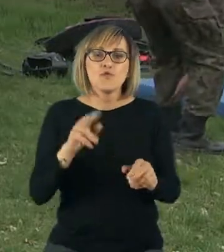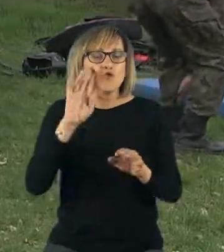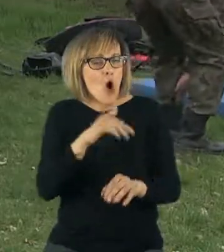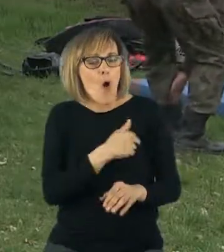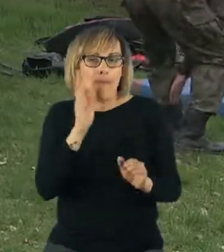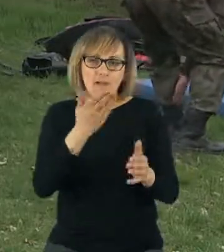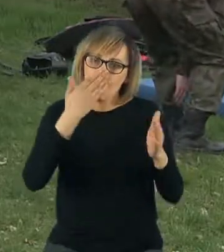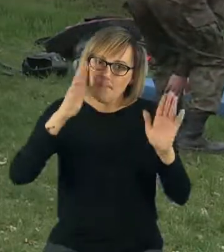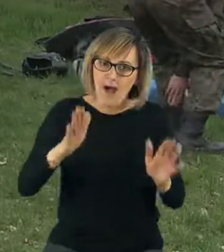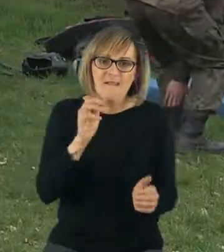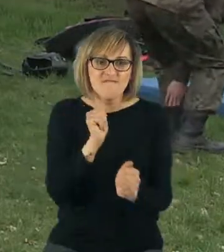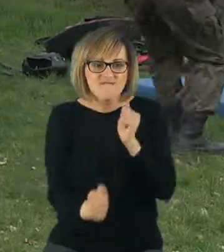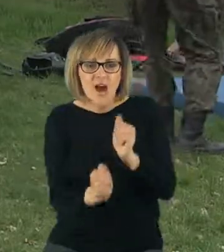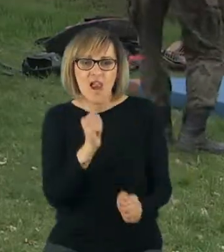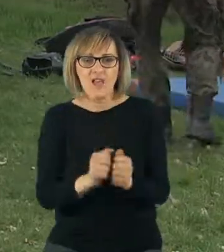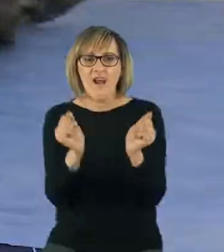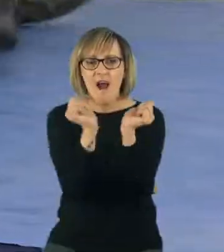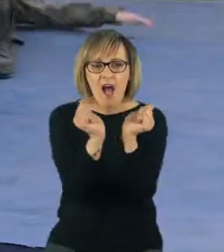czyli pałki, tomfa, kajdanki,